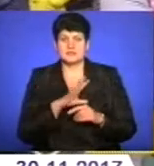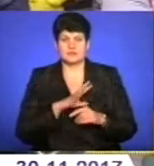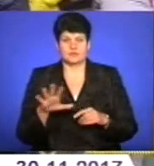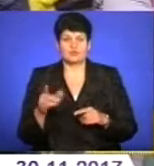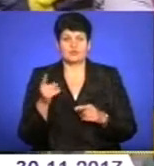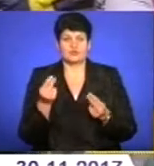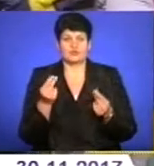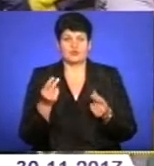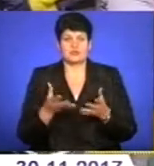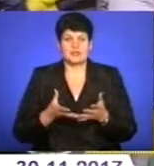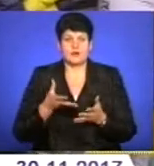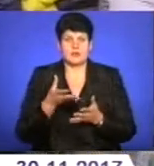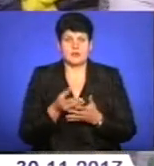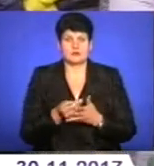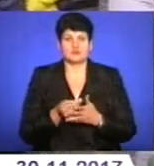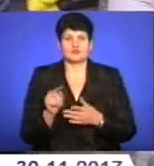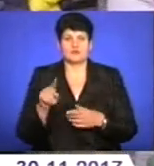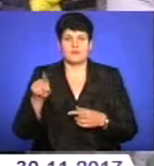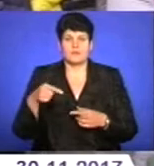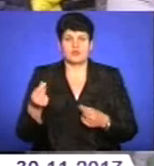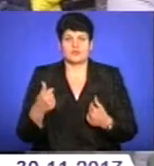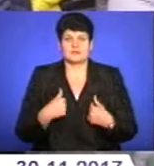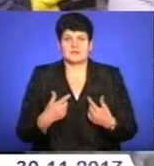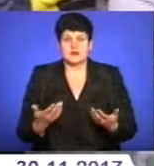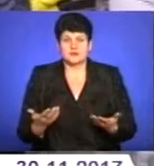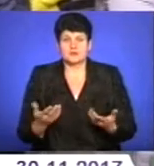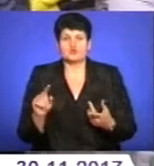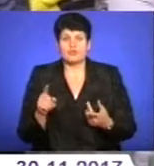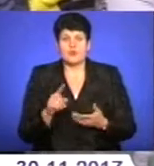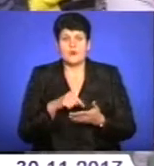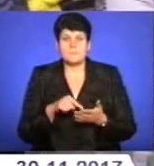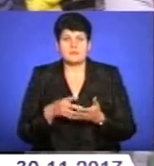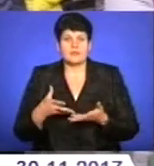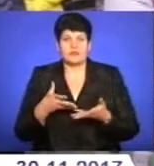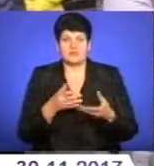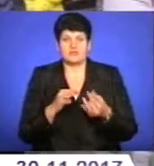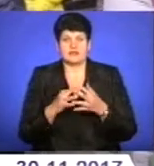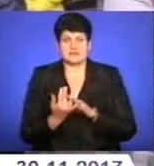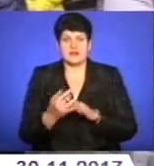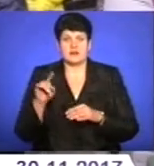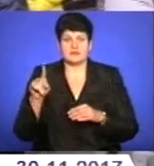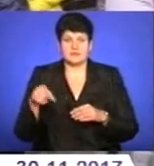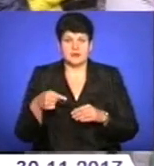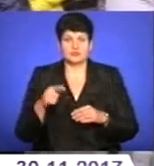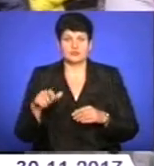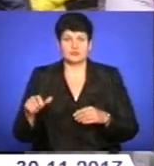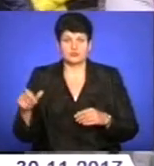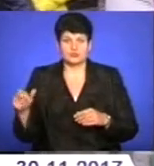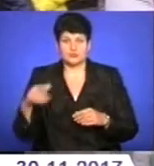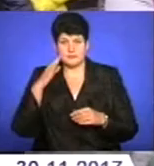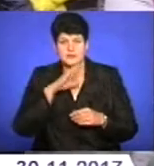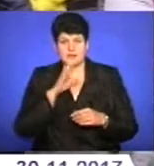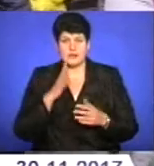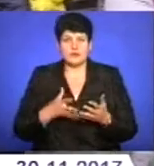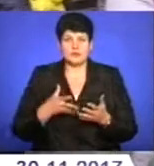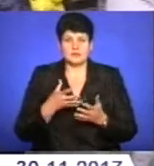місто? Чому за нас не оплачують? Чому кошти вимагають від нас? Чому місто не впливає на село, а вимагає, щоб іменно люди, батьки,